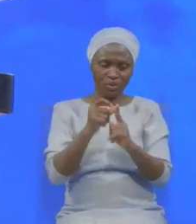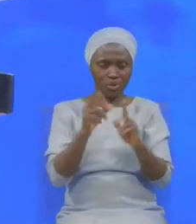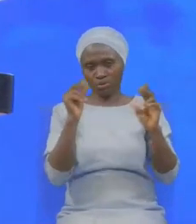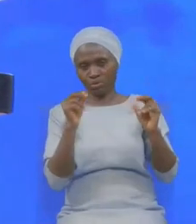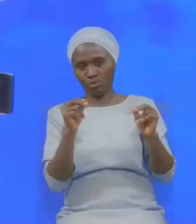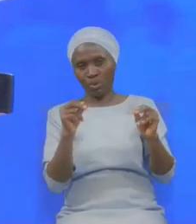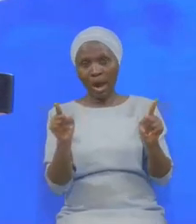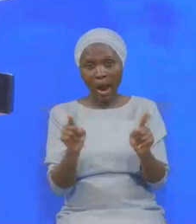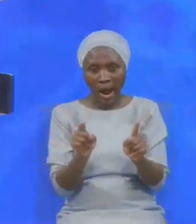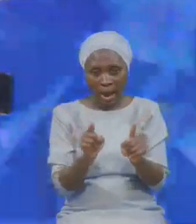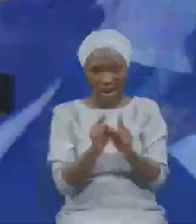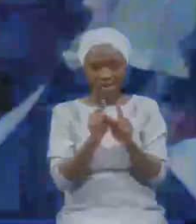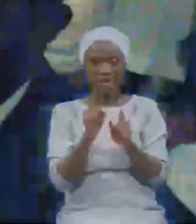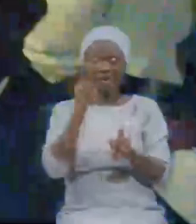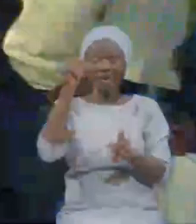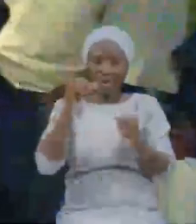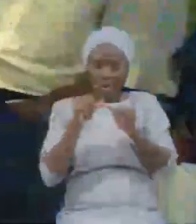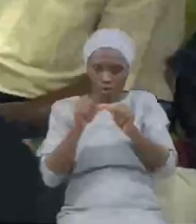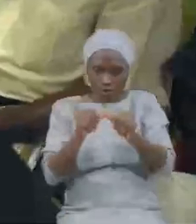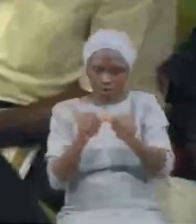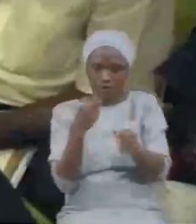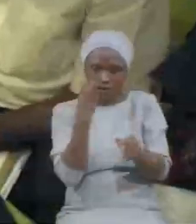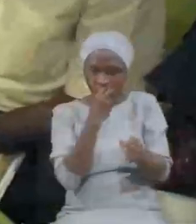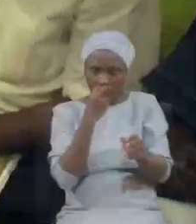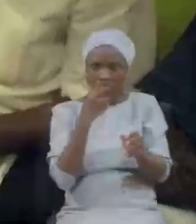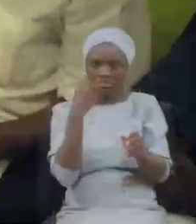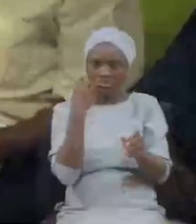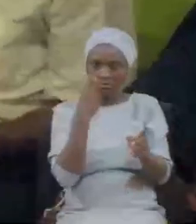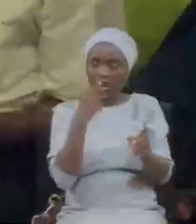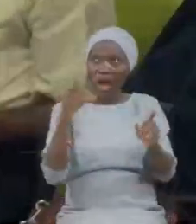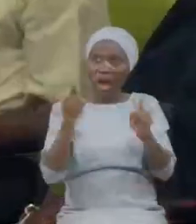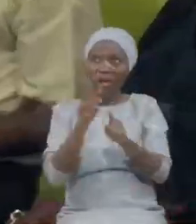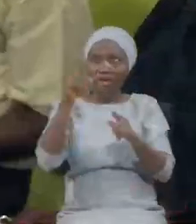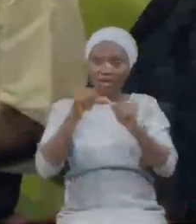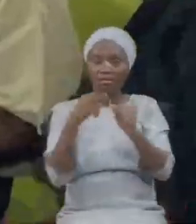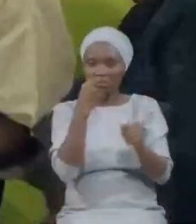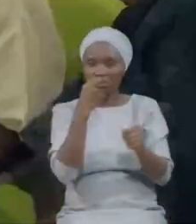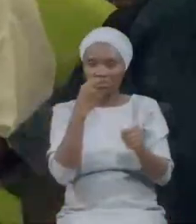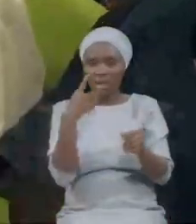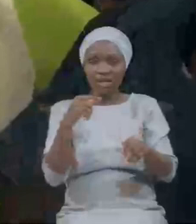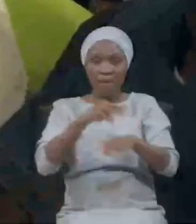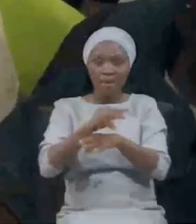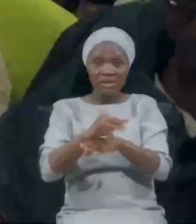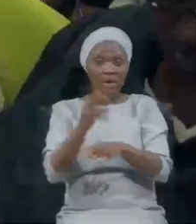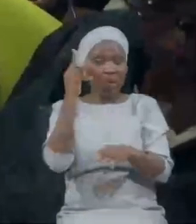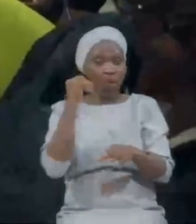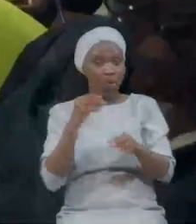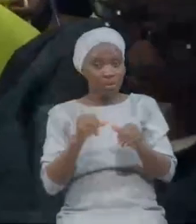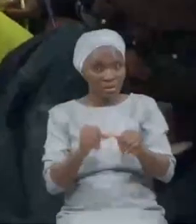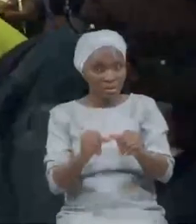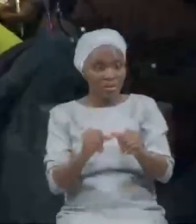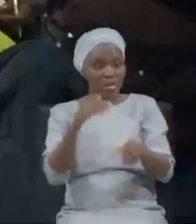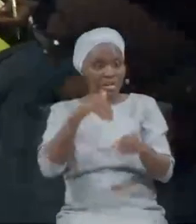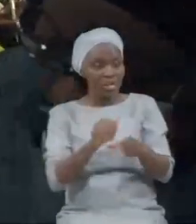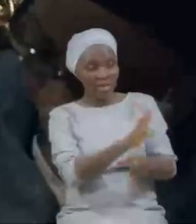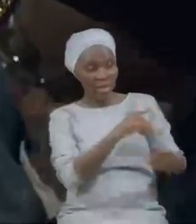Comme il parlait, le message était en cours dans leur cœur, ils ont cru. Lorsque le message sera en cours ce soir, et